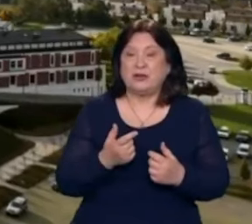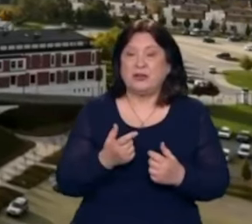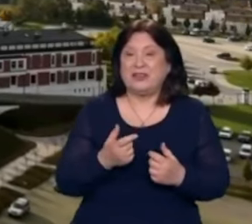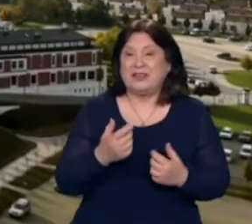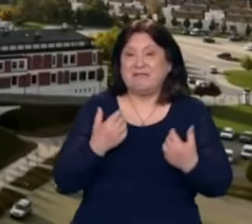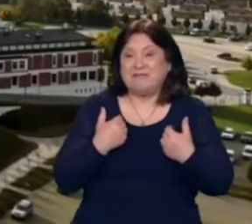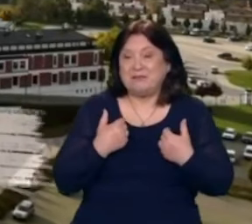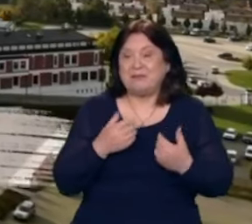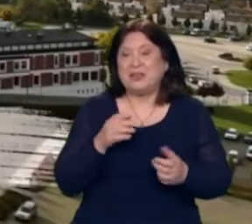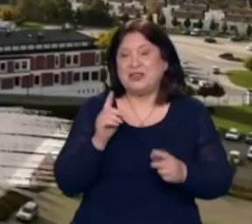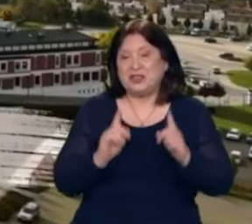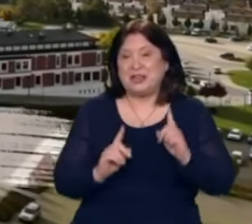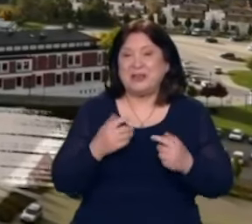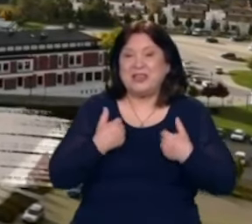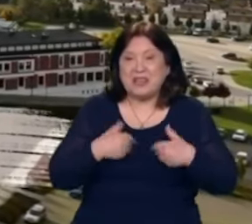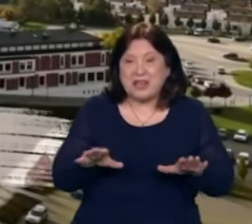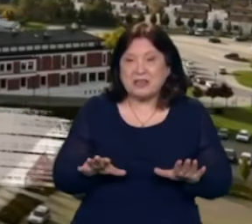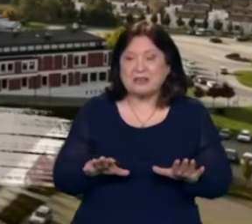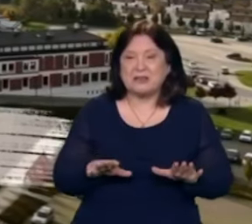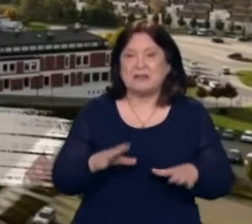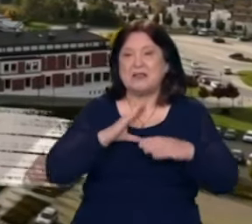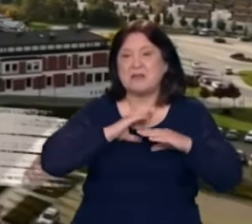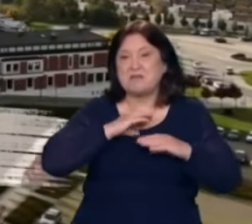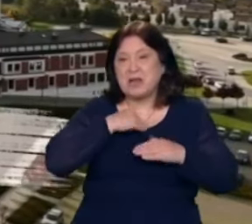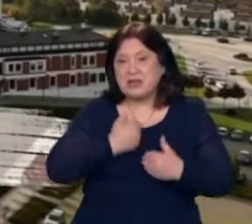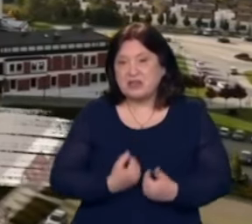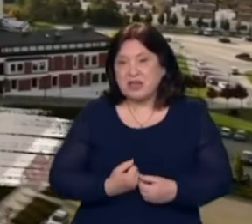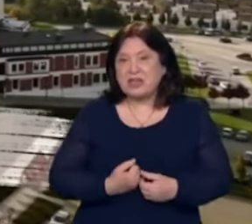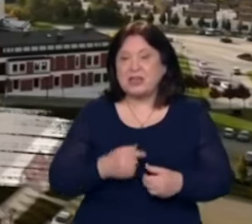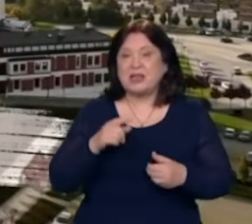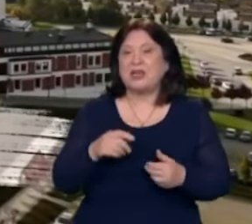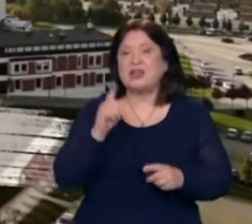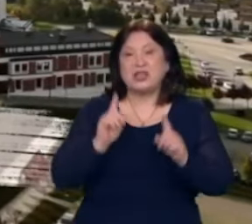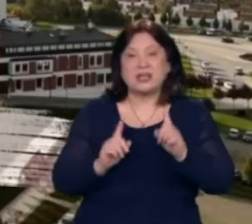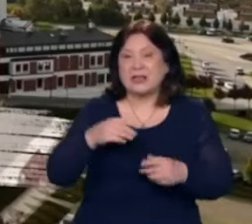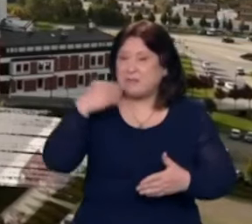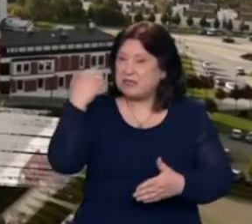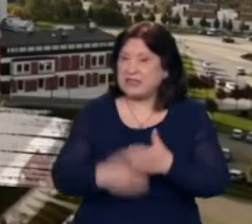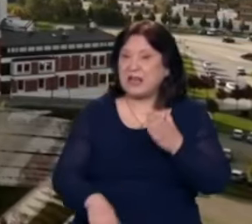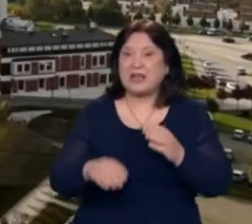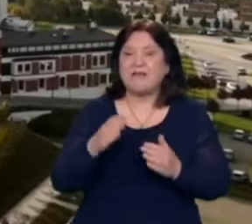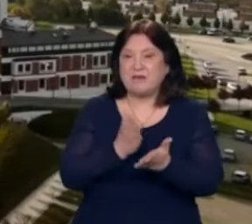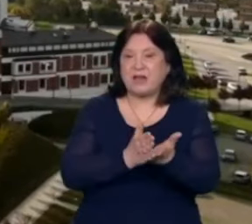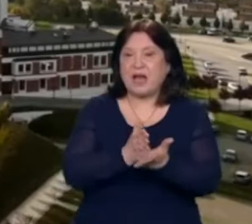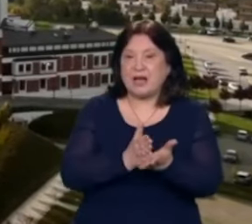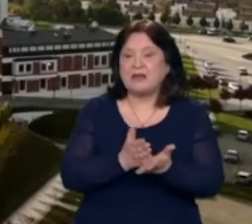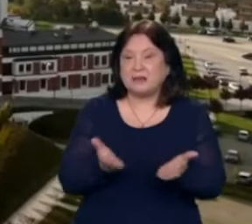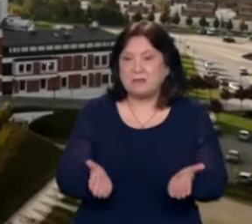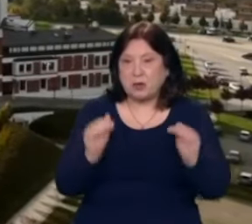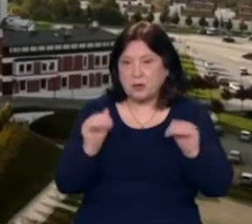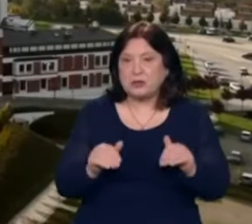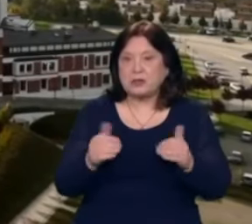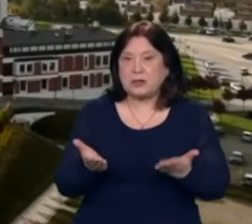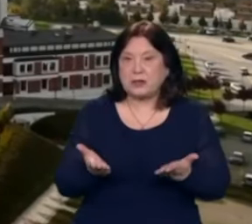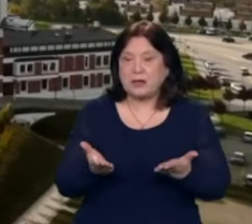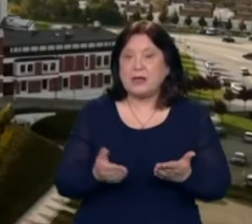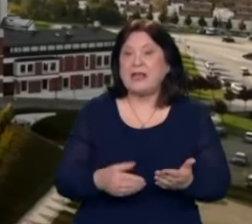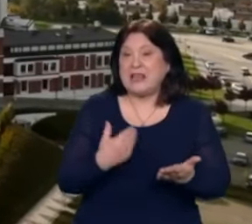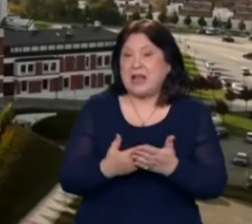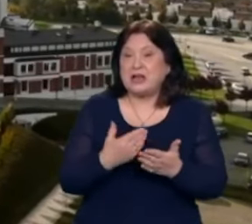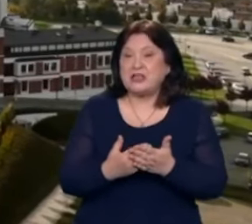zniechęcenie wyczerpanie aetr wiary odpowiedź na pytanie o źródło